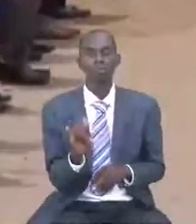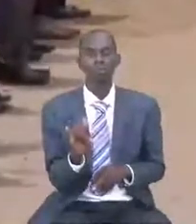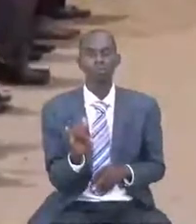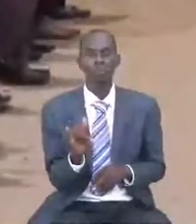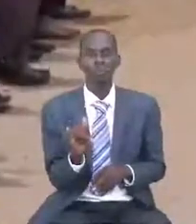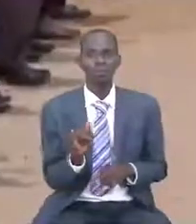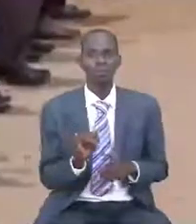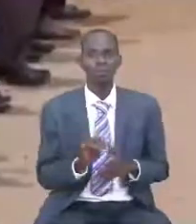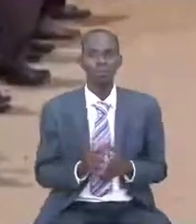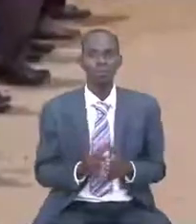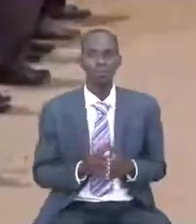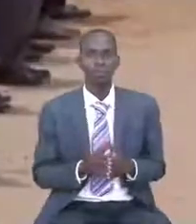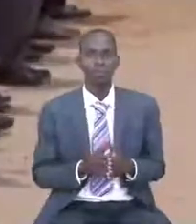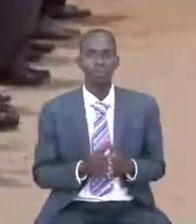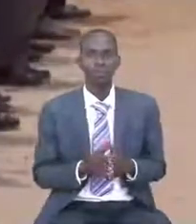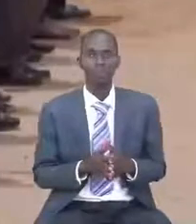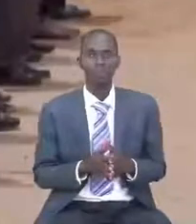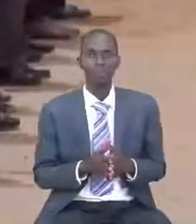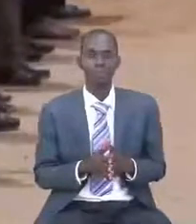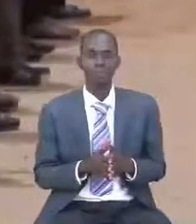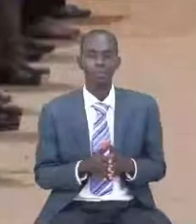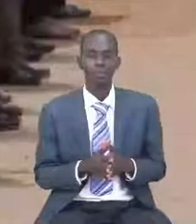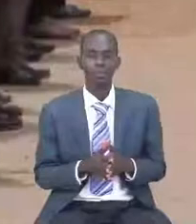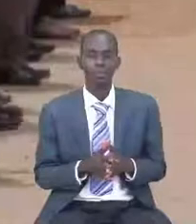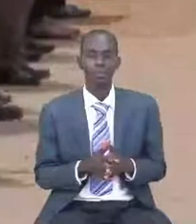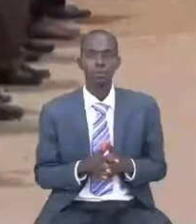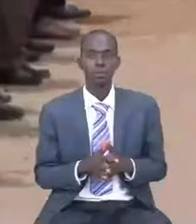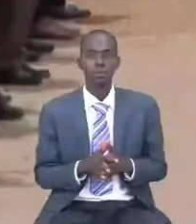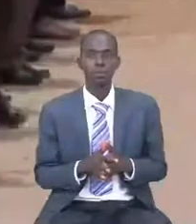chemin. Ne quitte pas le chemin.